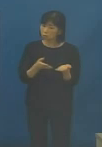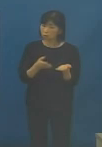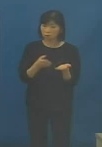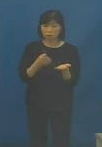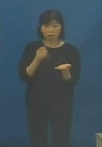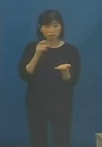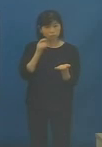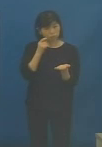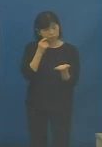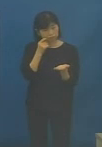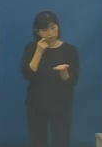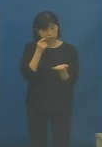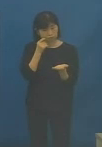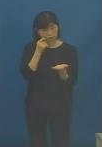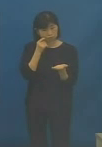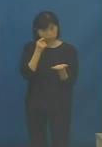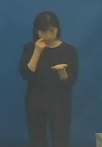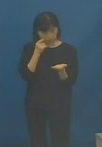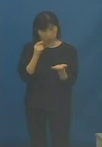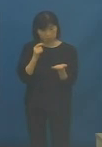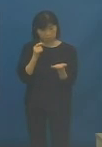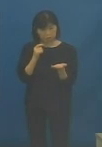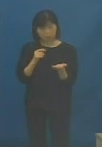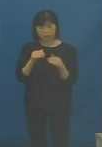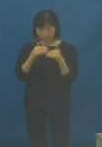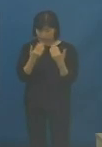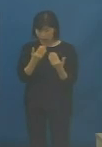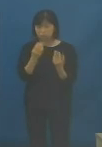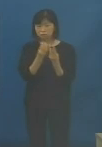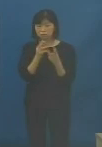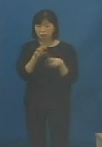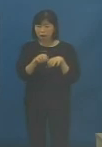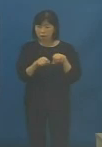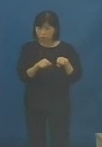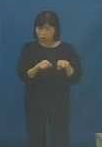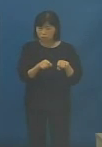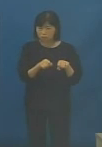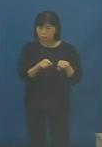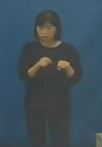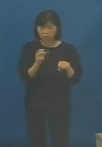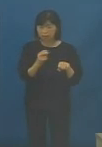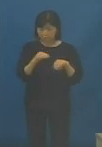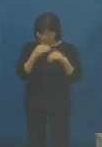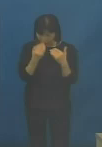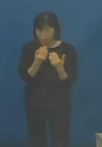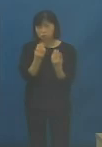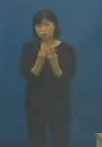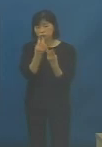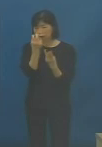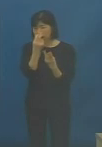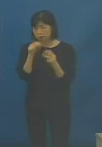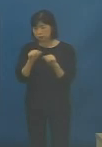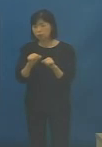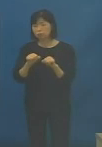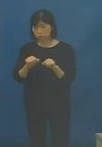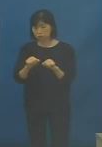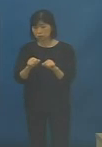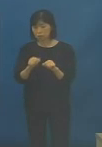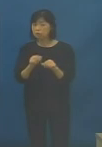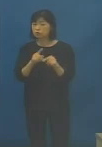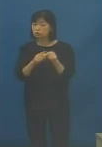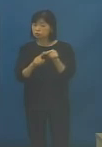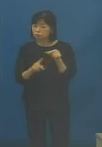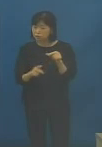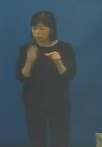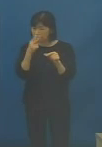う、まあ、いわば全数把握ではない全数管理をするのではなくて、まあ、そこはやっぱり重点管理をしようという自